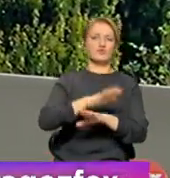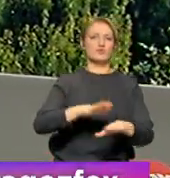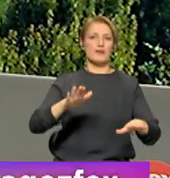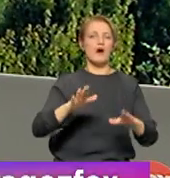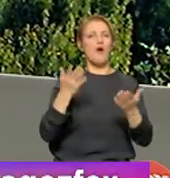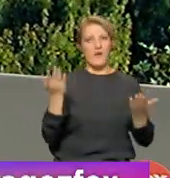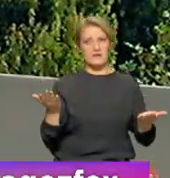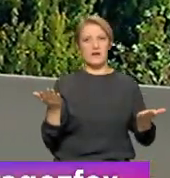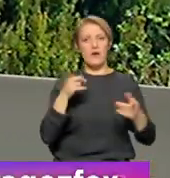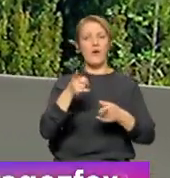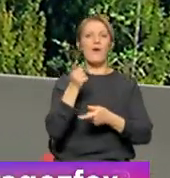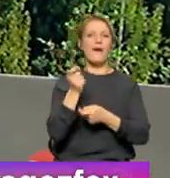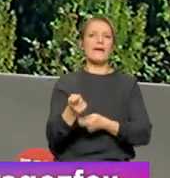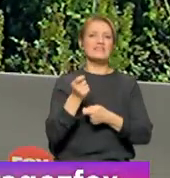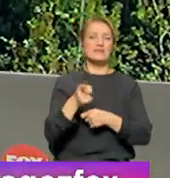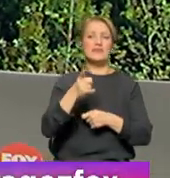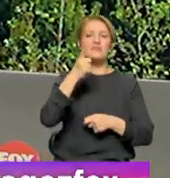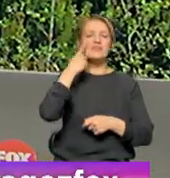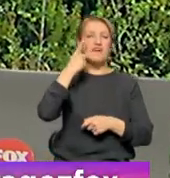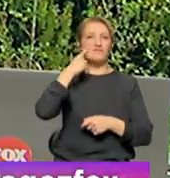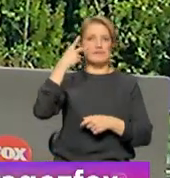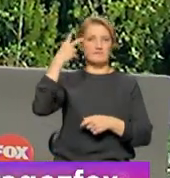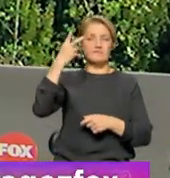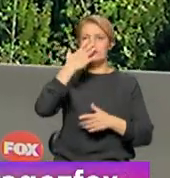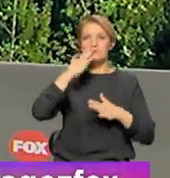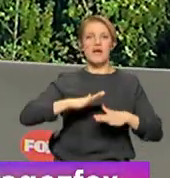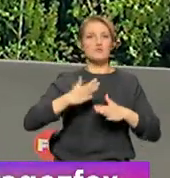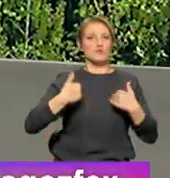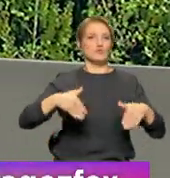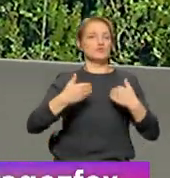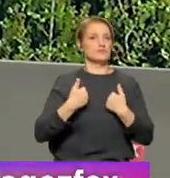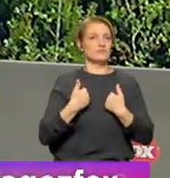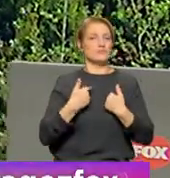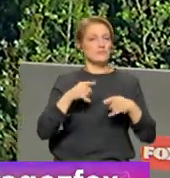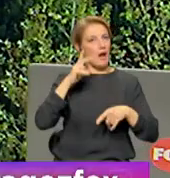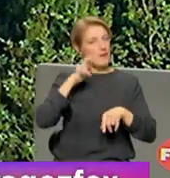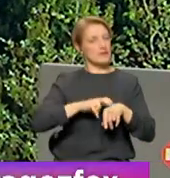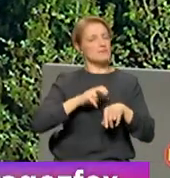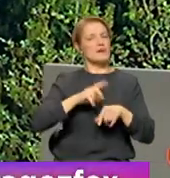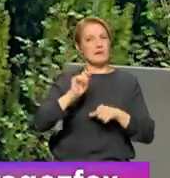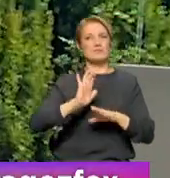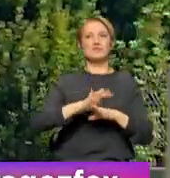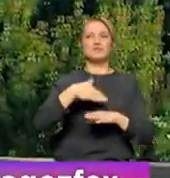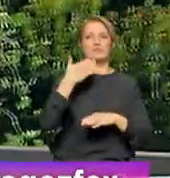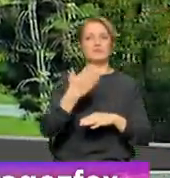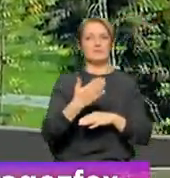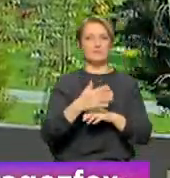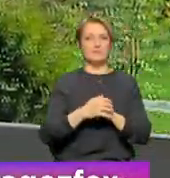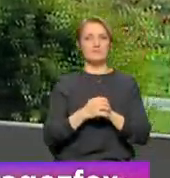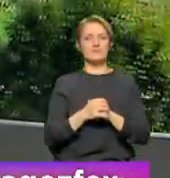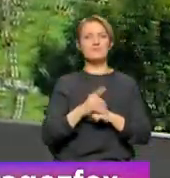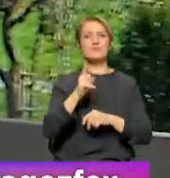oysa o eğitimi devletten bekliyor vatandaş bir kere bunu hatırlatmasını yapalım sonra bir